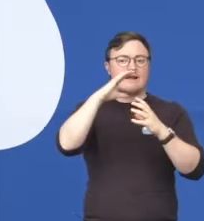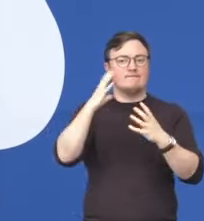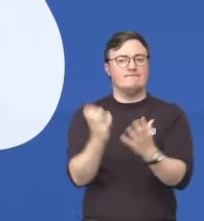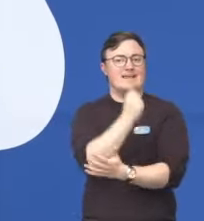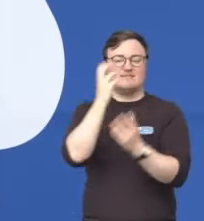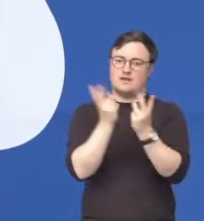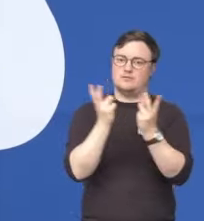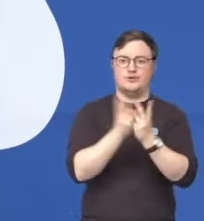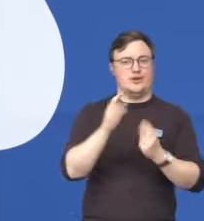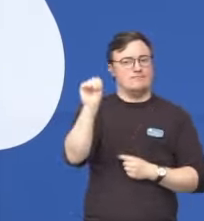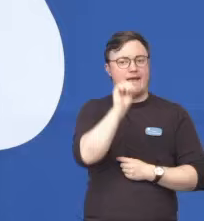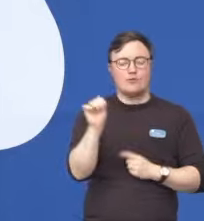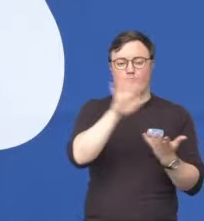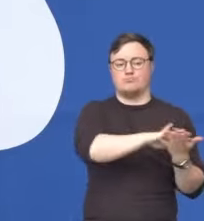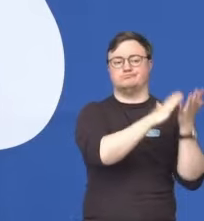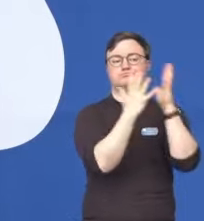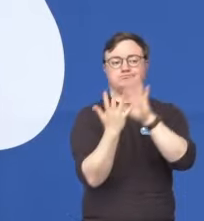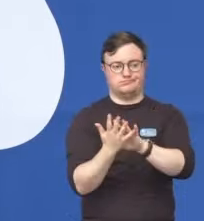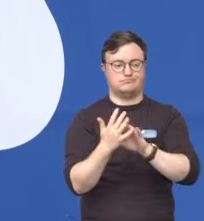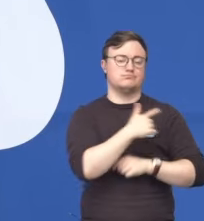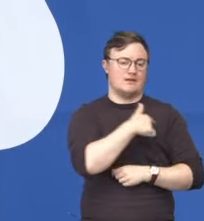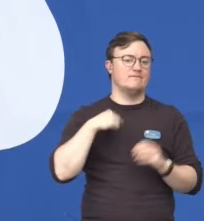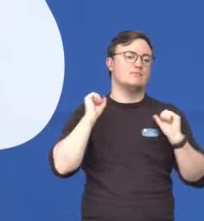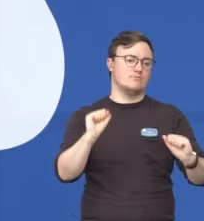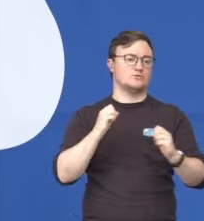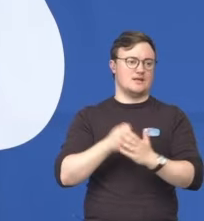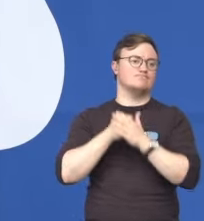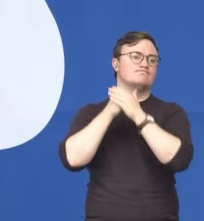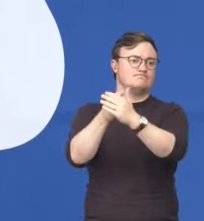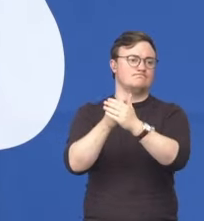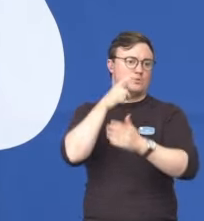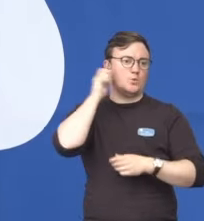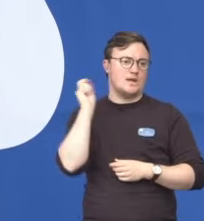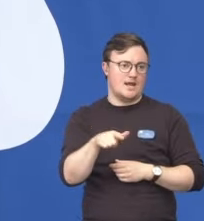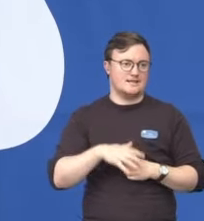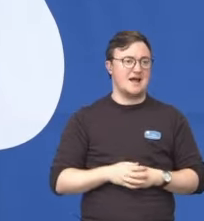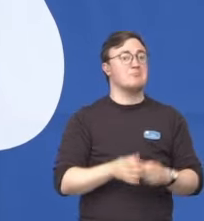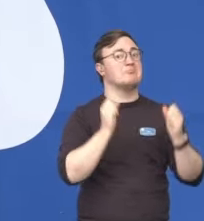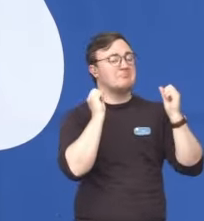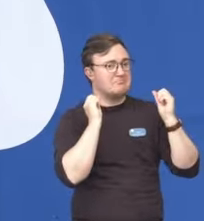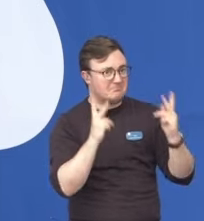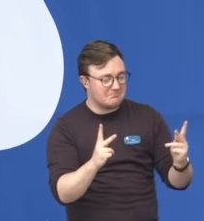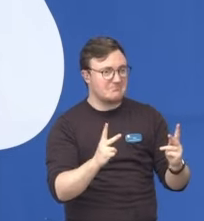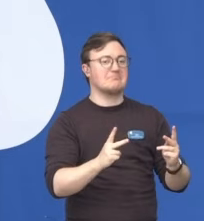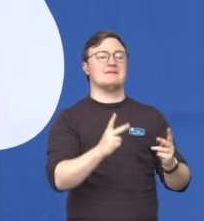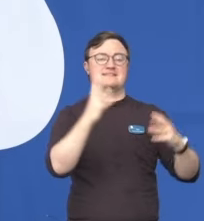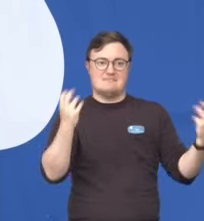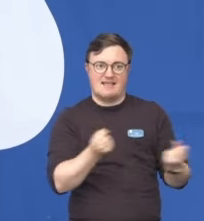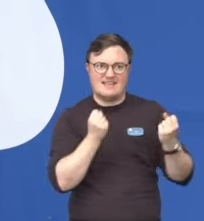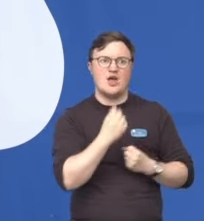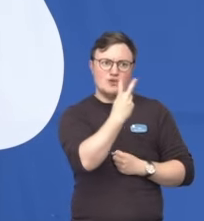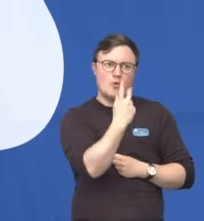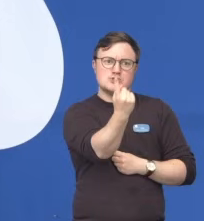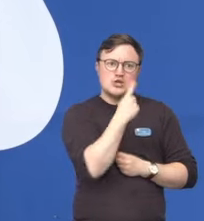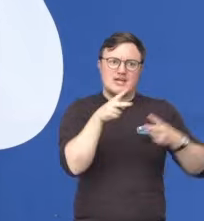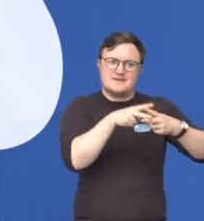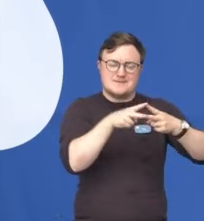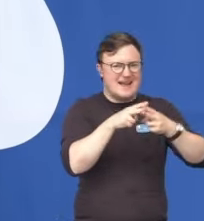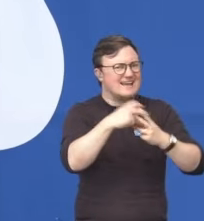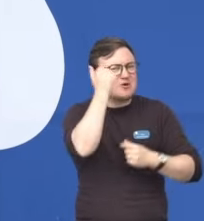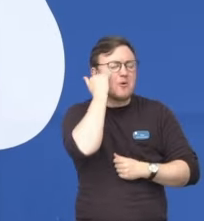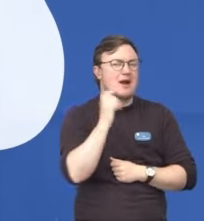vi ser. Och därför måste vi stå upp för Ukraina. Redan alltså ett formatbryt som är två ämnesområden. Vi försöker hålla oss till